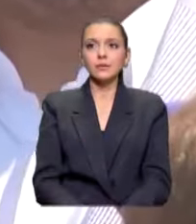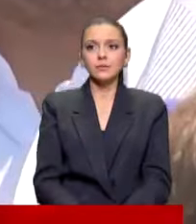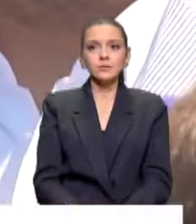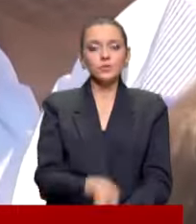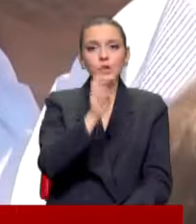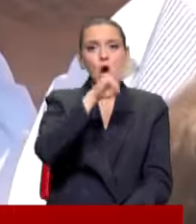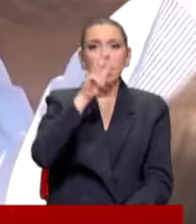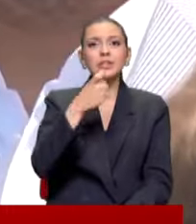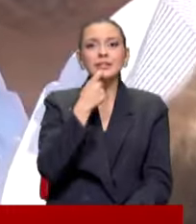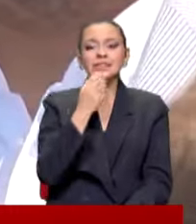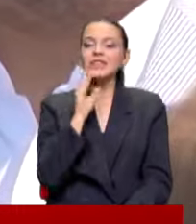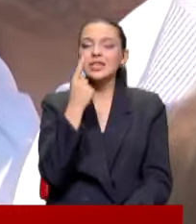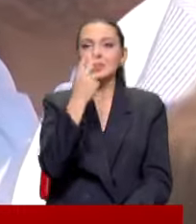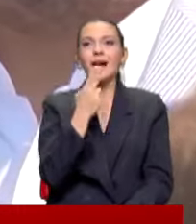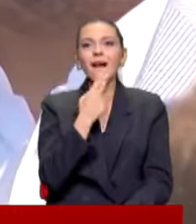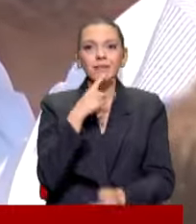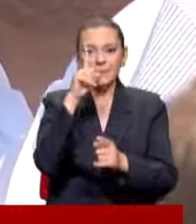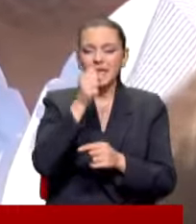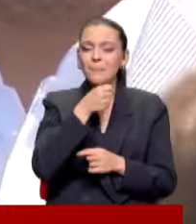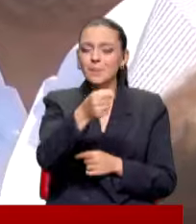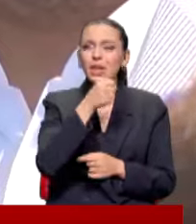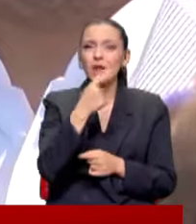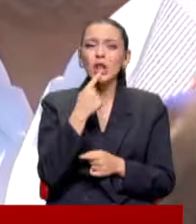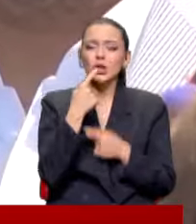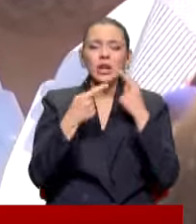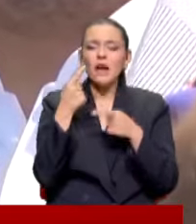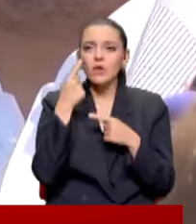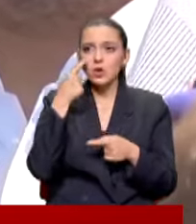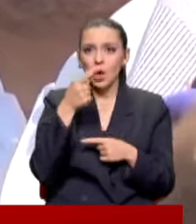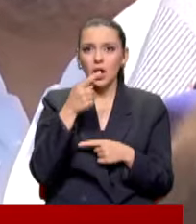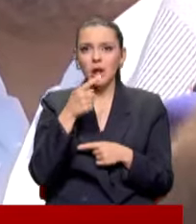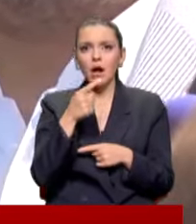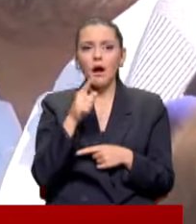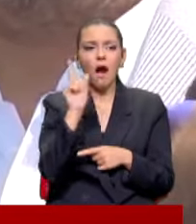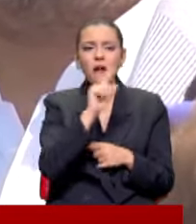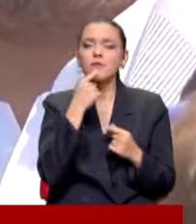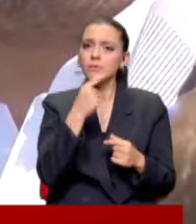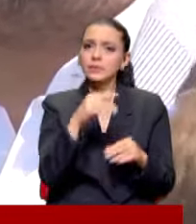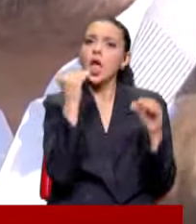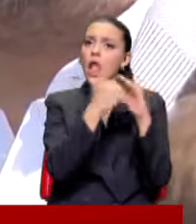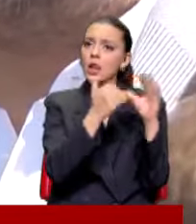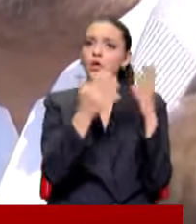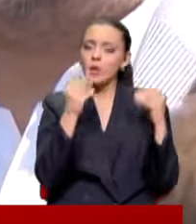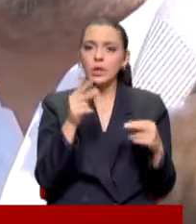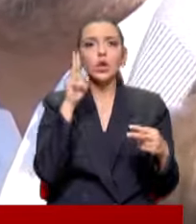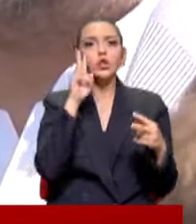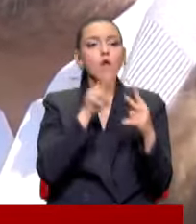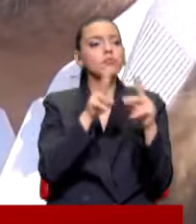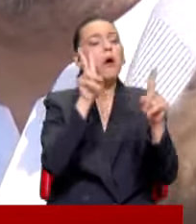33 yaşında genç bir kadını bir mikrofona söylediği sözlerden dolayı kınayabilirsiniz, eleştirebilirsiniz,